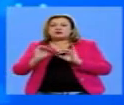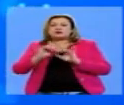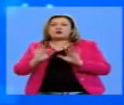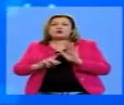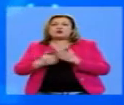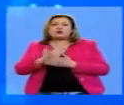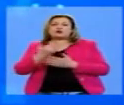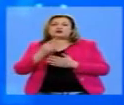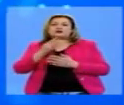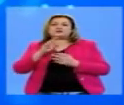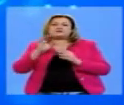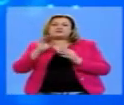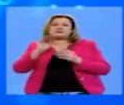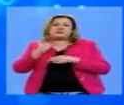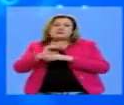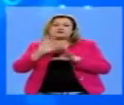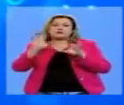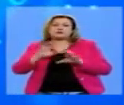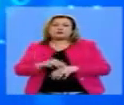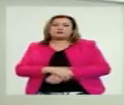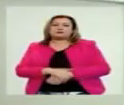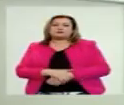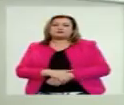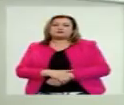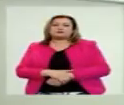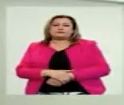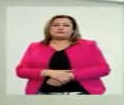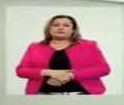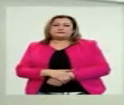жобасындағы жаңашылдықтар төңірегінде тілшіміз әңгімелейді.